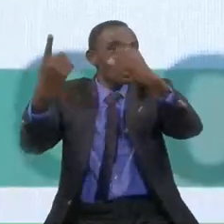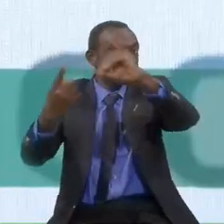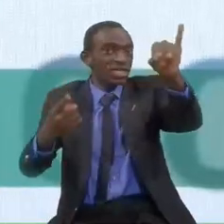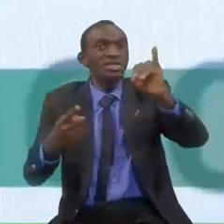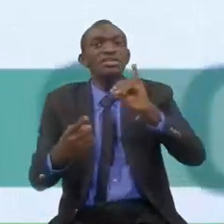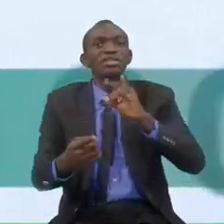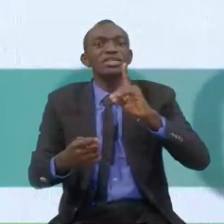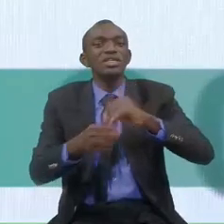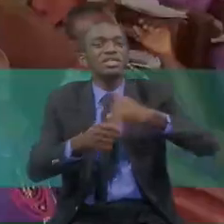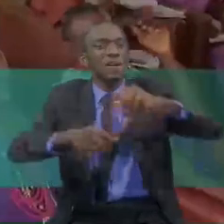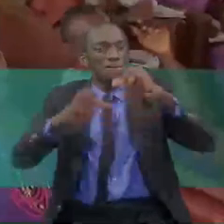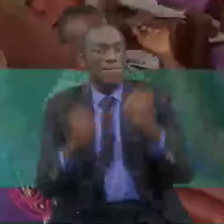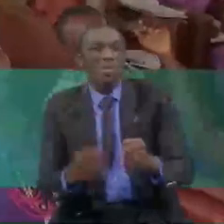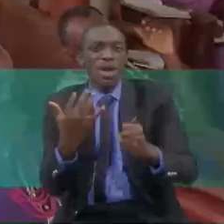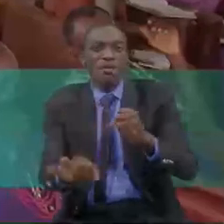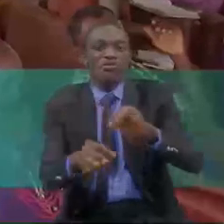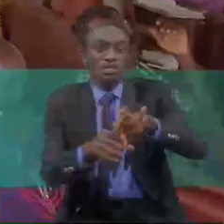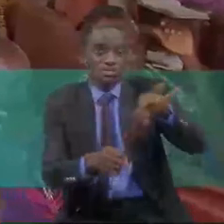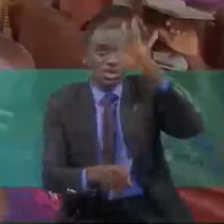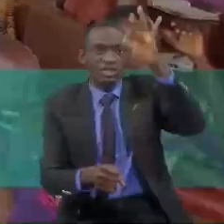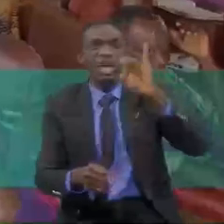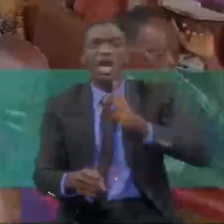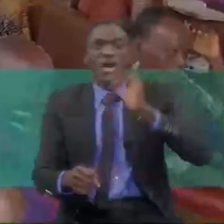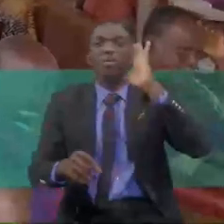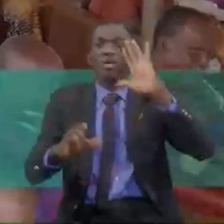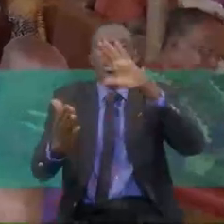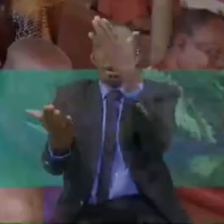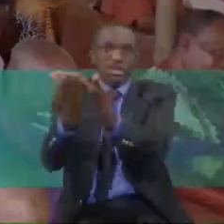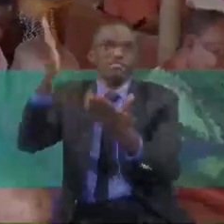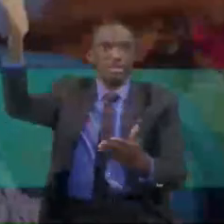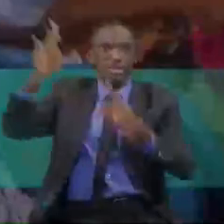c'est la puissance de l'Esprit qui nous amène là-bas.